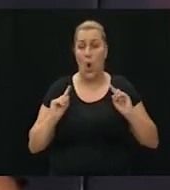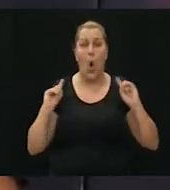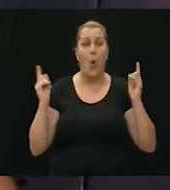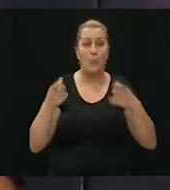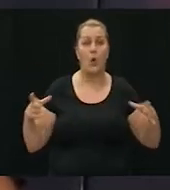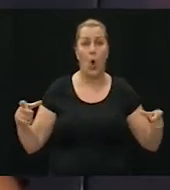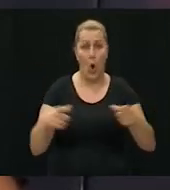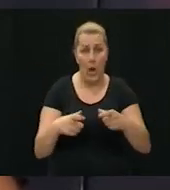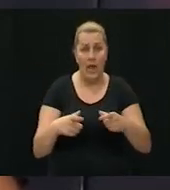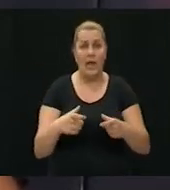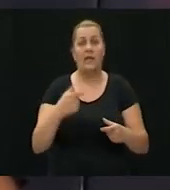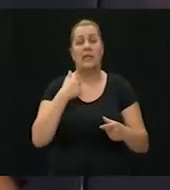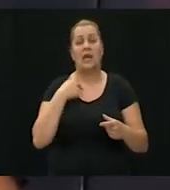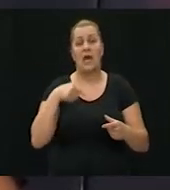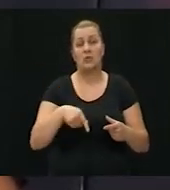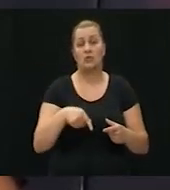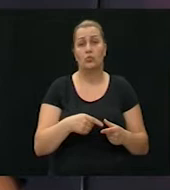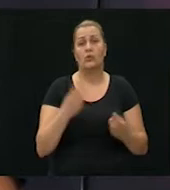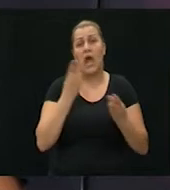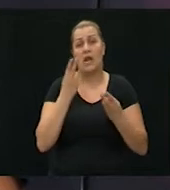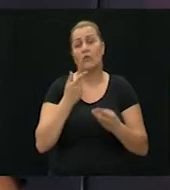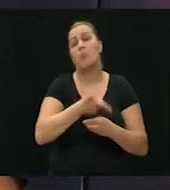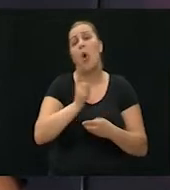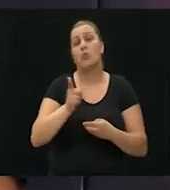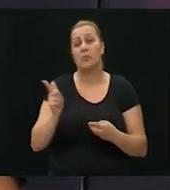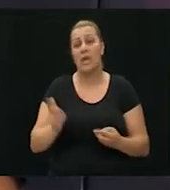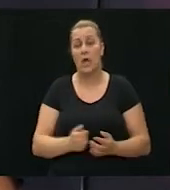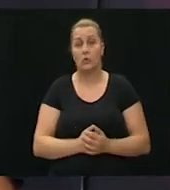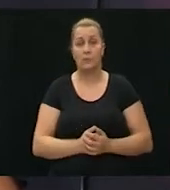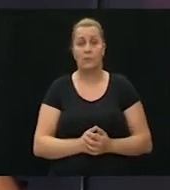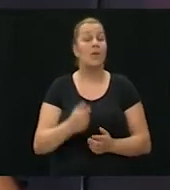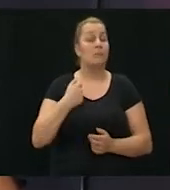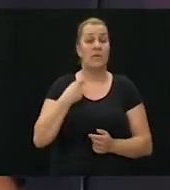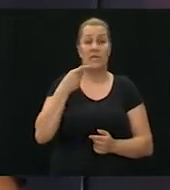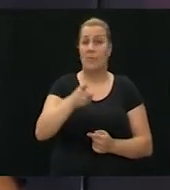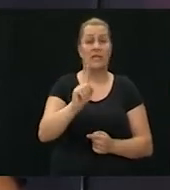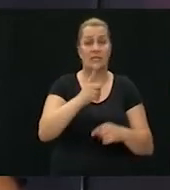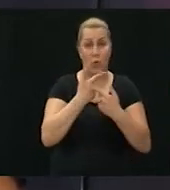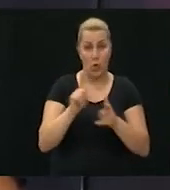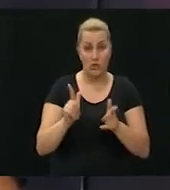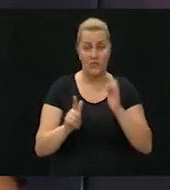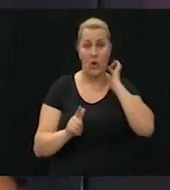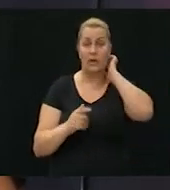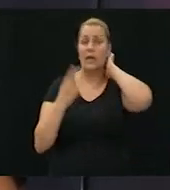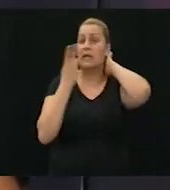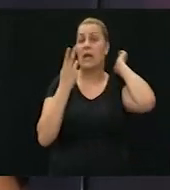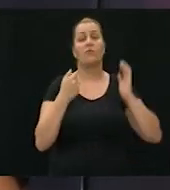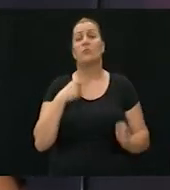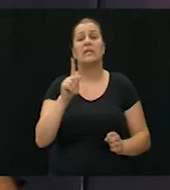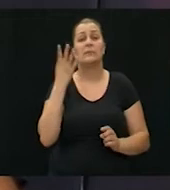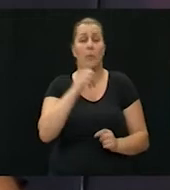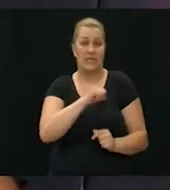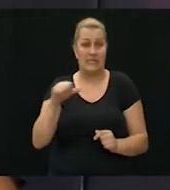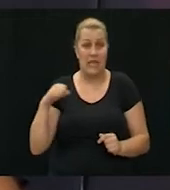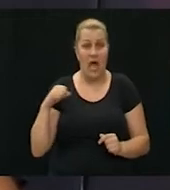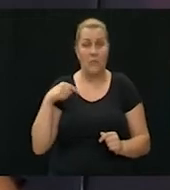tu naravno nas poubijaju. Nismo im to dozvolili, naravno nismo mi bili